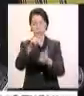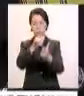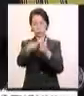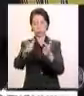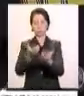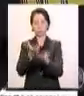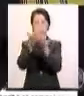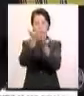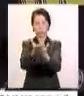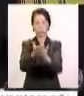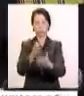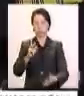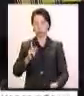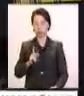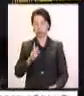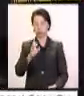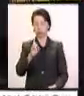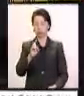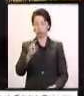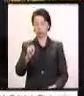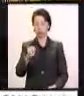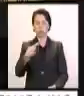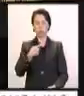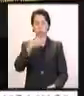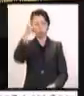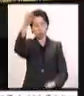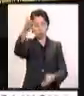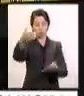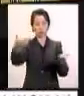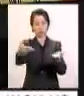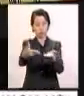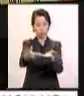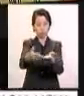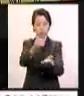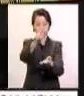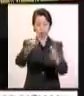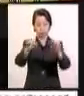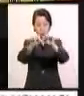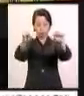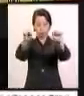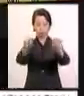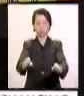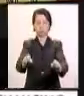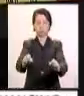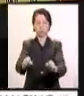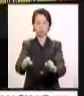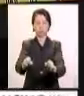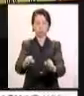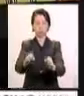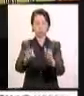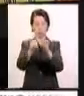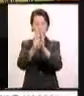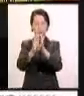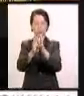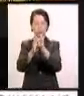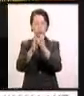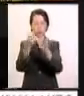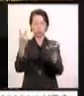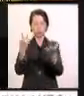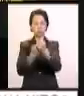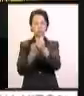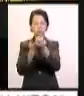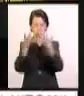meluluskan cadangan KDN, kita akan memperkenalkan satu sistem yang berintegrasi,